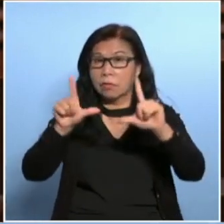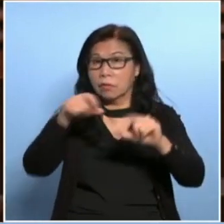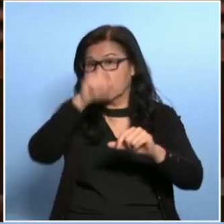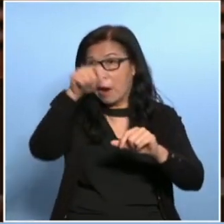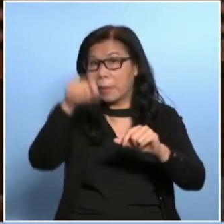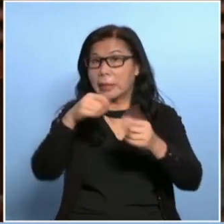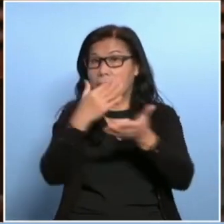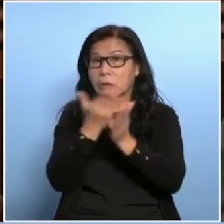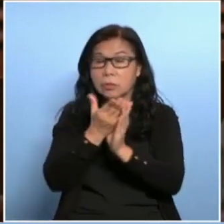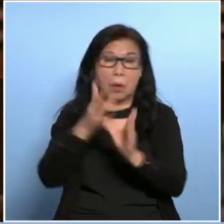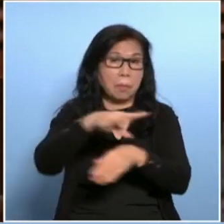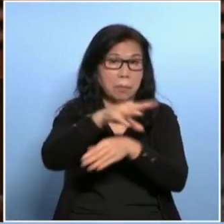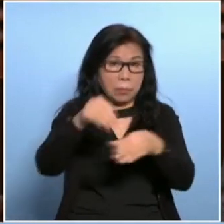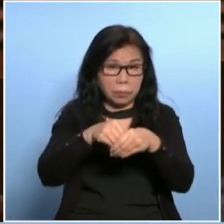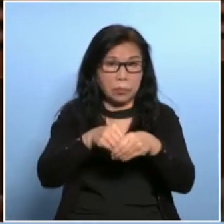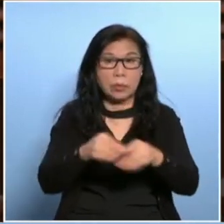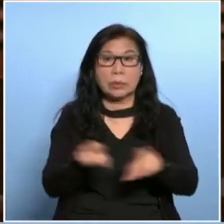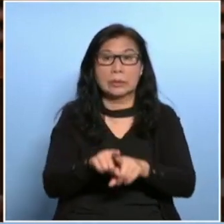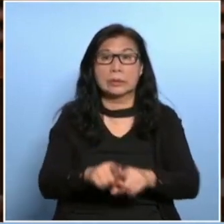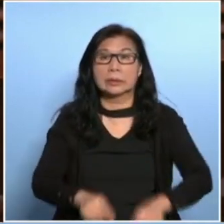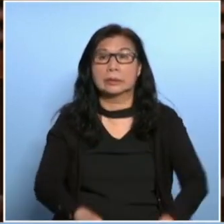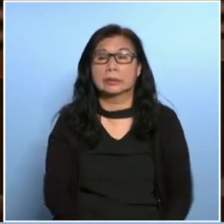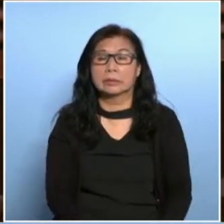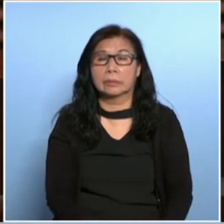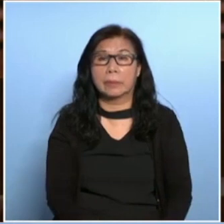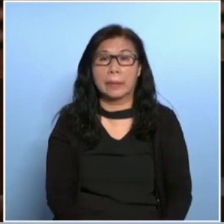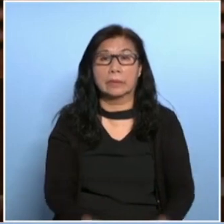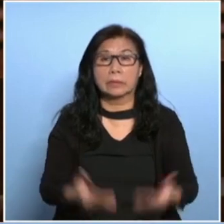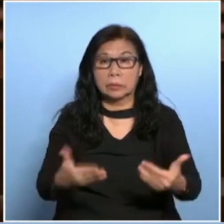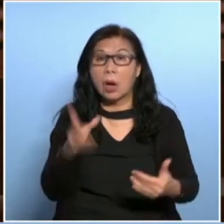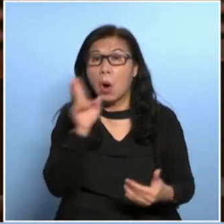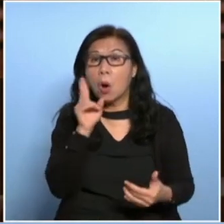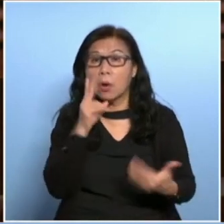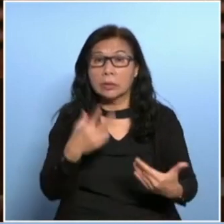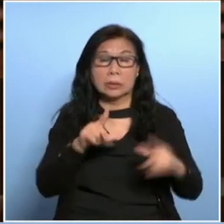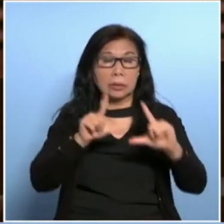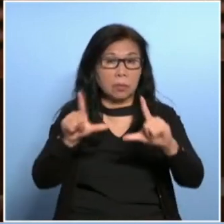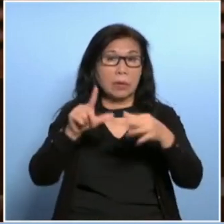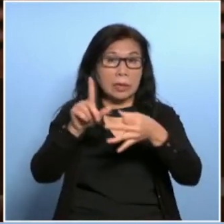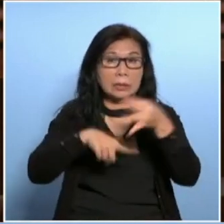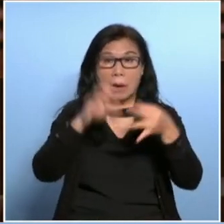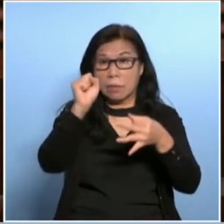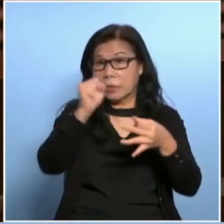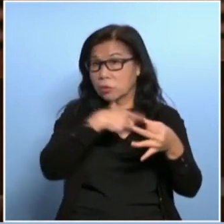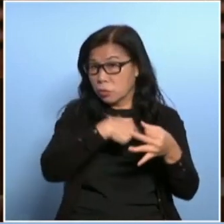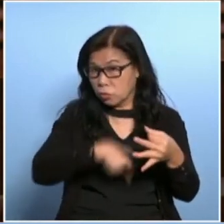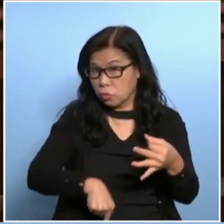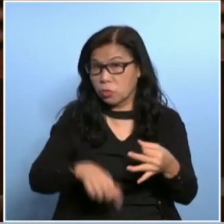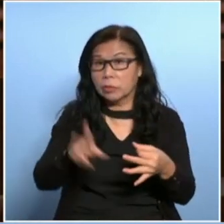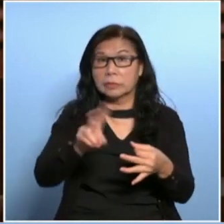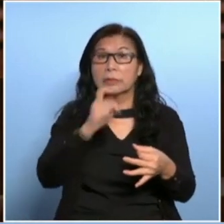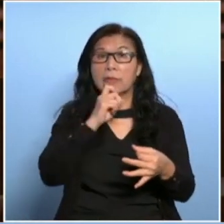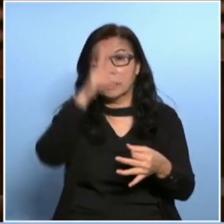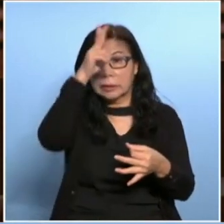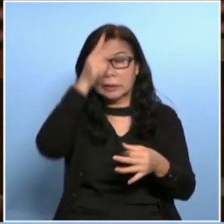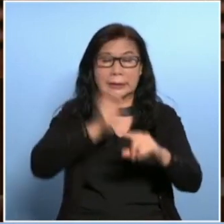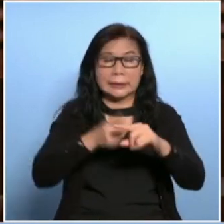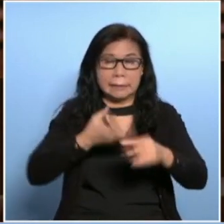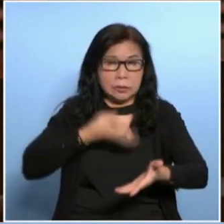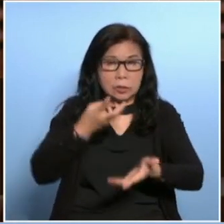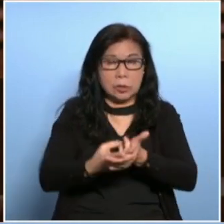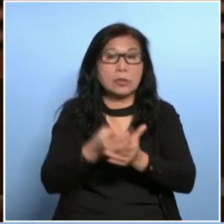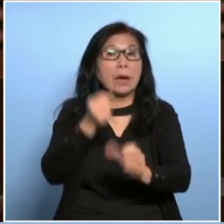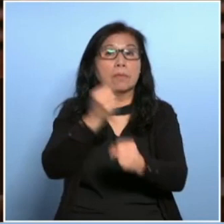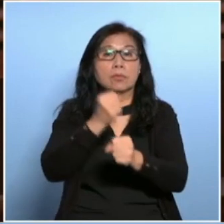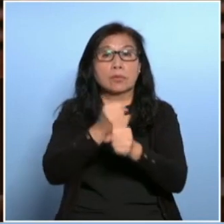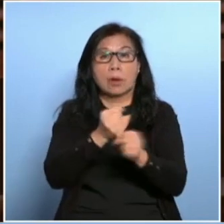候都包括了，其實即係佢可以參考的情況。但總體嚟講，好似我在回答邵議員的第一部分裏面咧，政府是認真處理的，亦